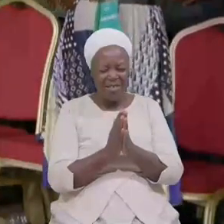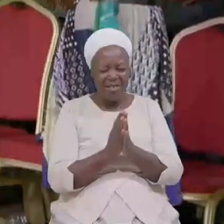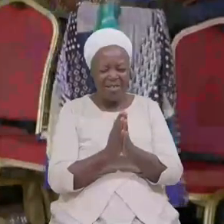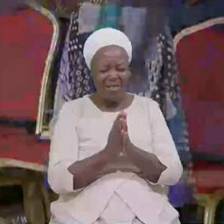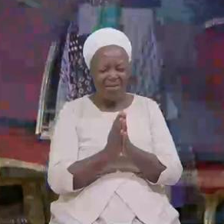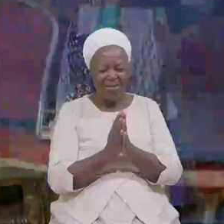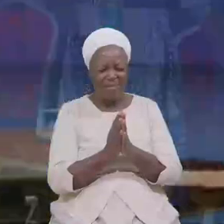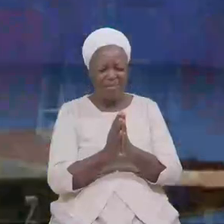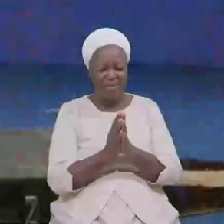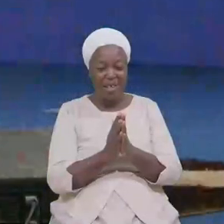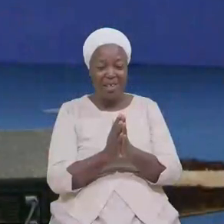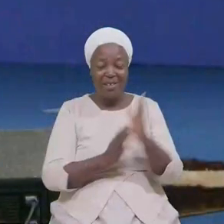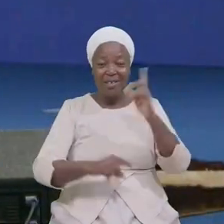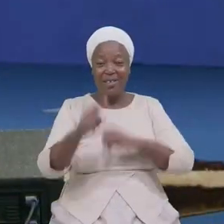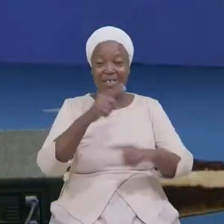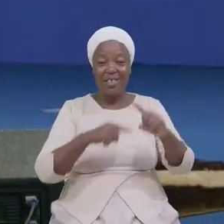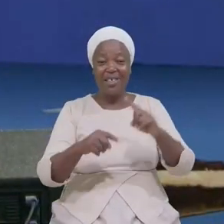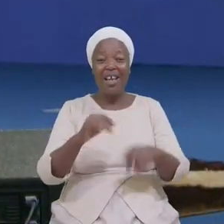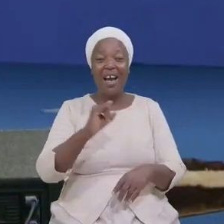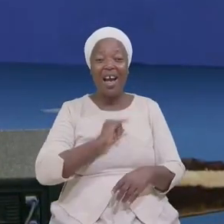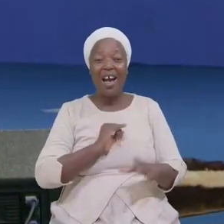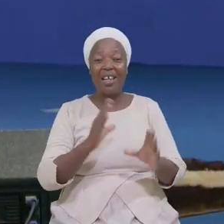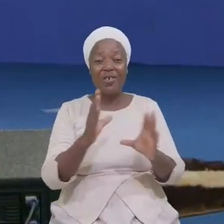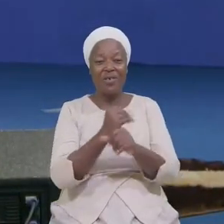Je l'ai eu. Dis, je l'ai eu.